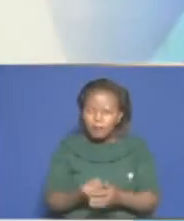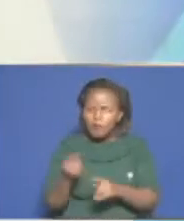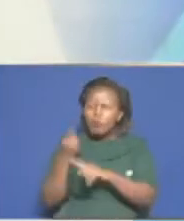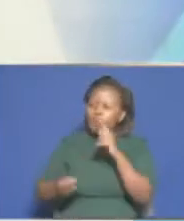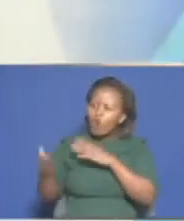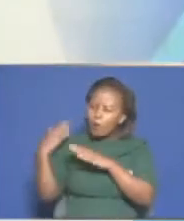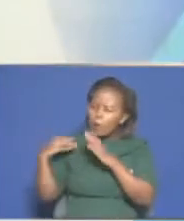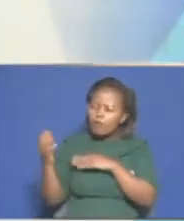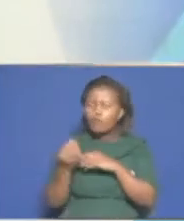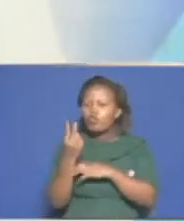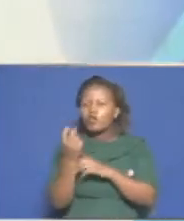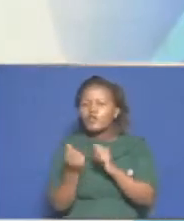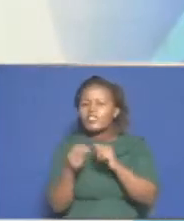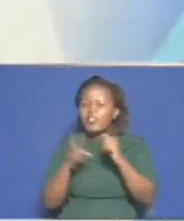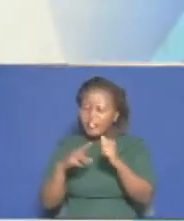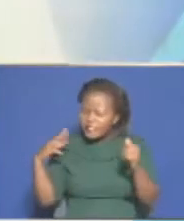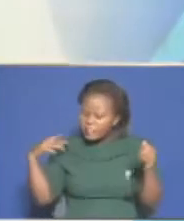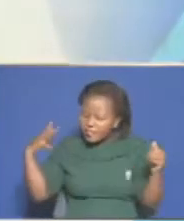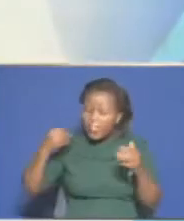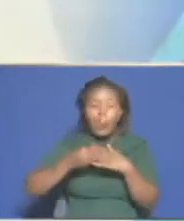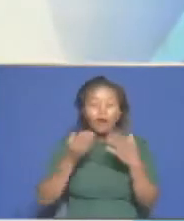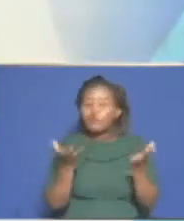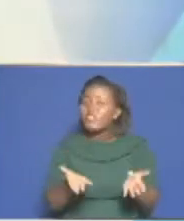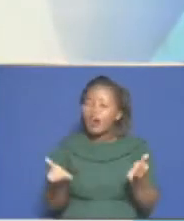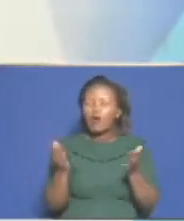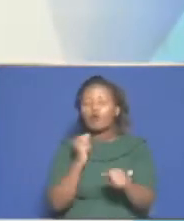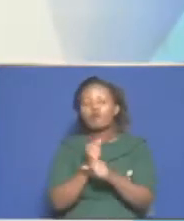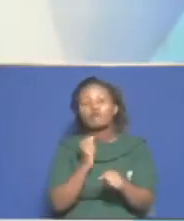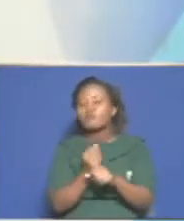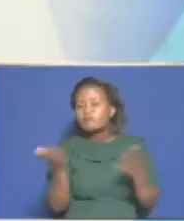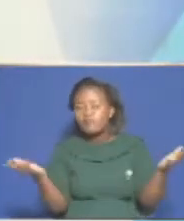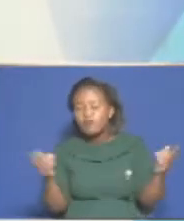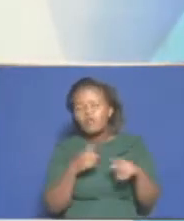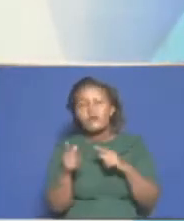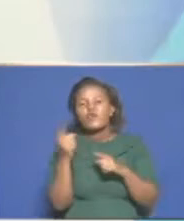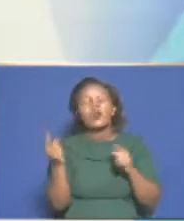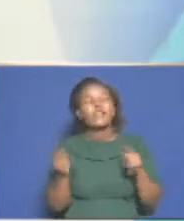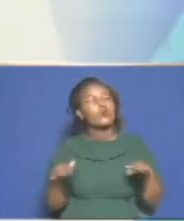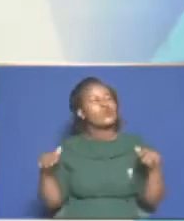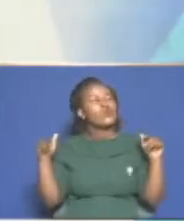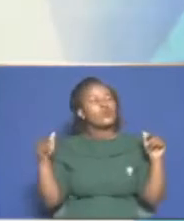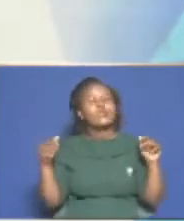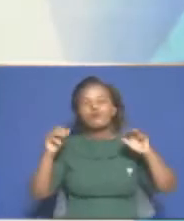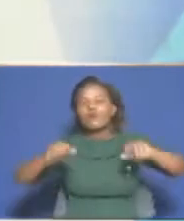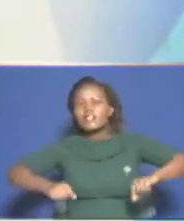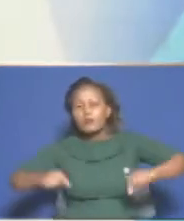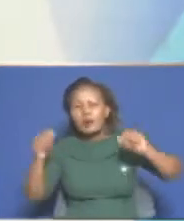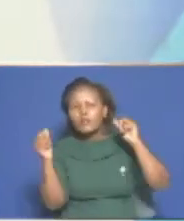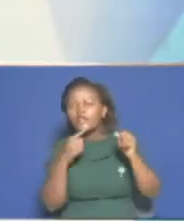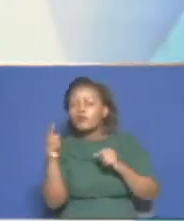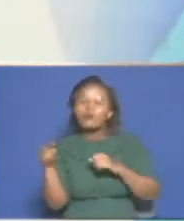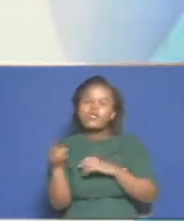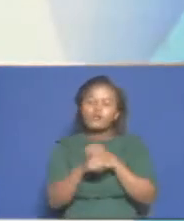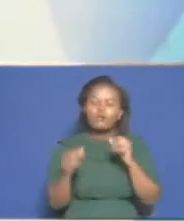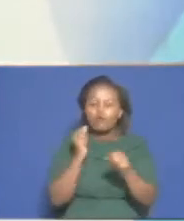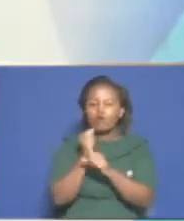wamechukua steps gani ili kuweza kucomply na this act. Haiwezi kuwa tu wanangoja Chebukati aseme ya kwamba tutatekeleza hii requirement ya degree